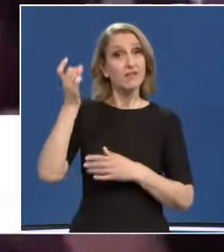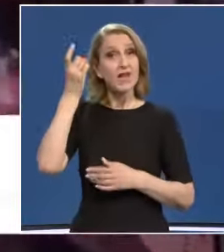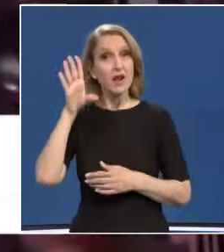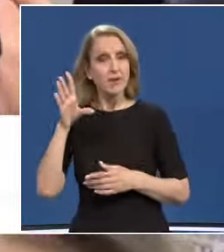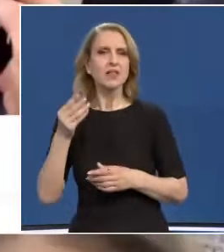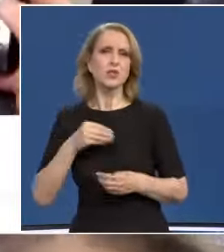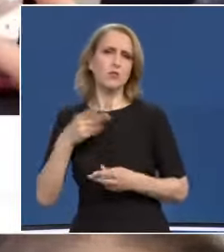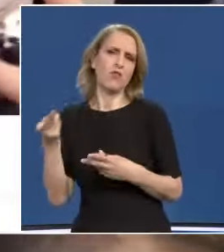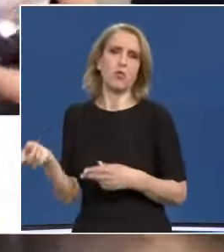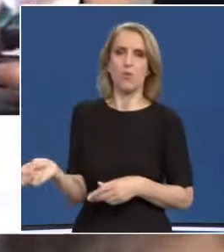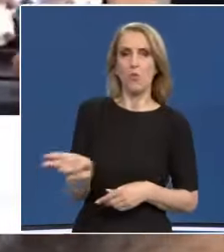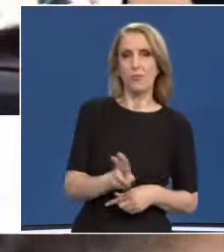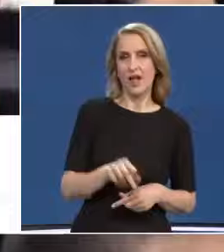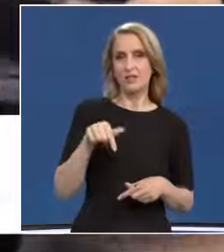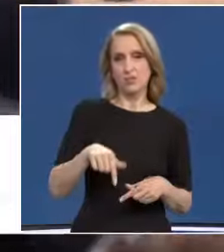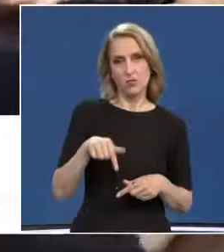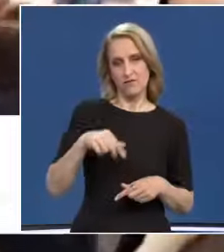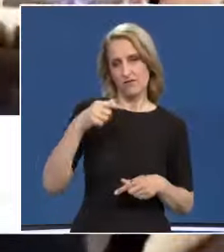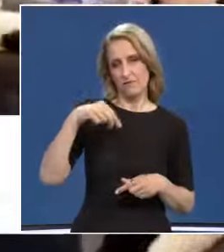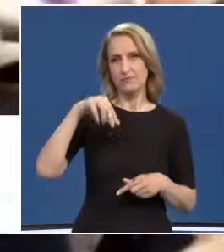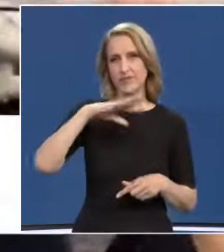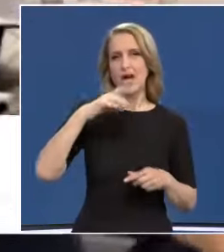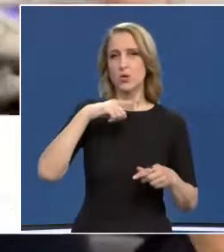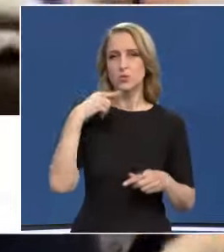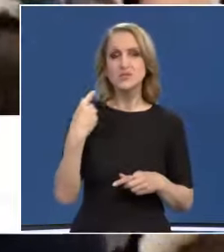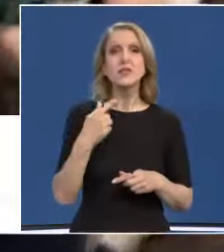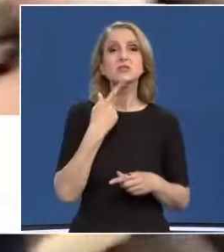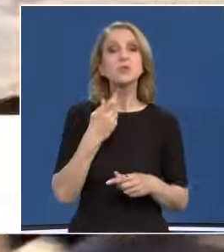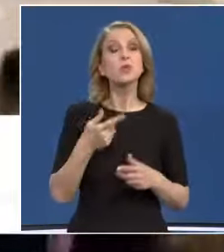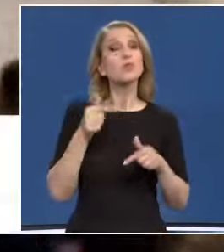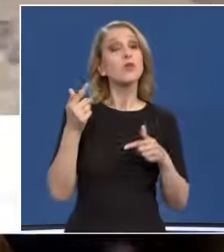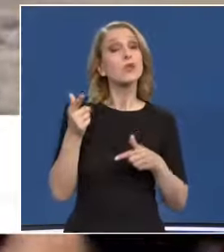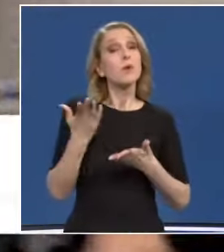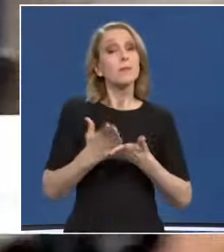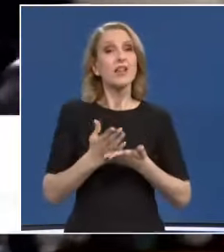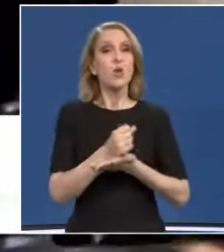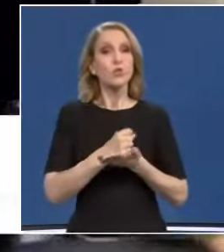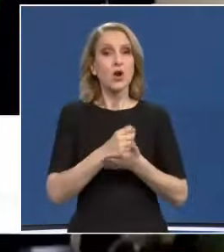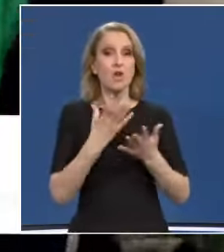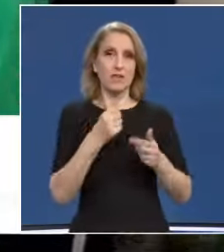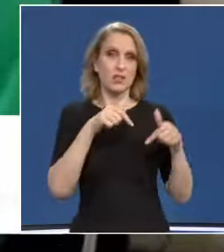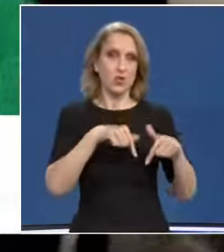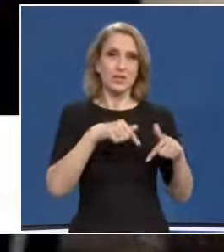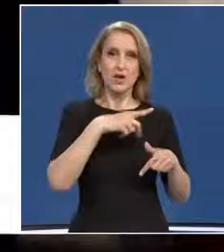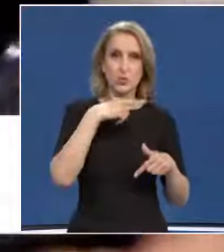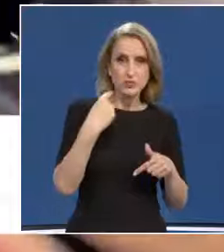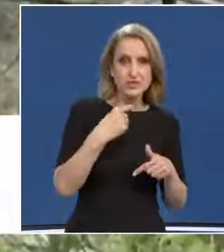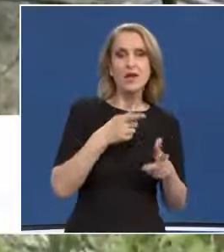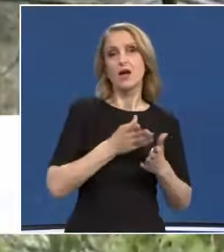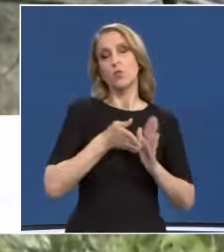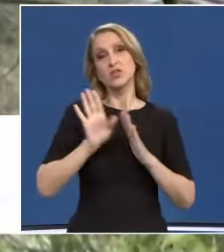Германия. Там той беше лекуван от опит за отравяне с нервно-паралитично вещество според западните лабораторни